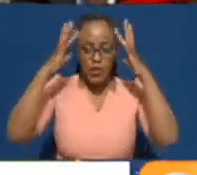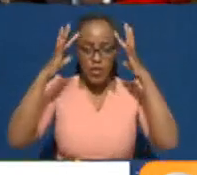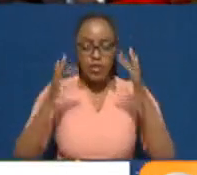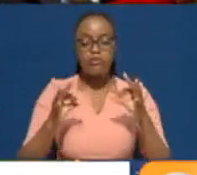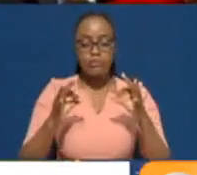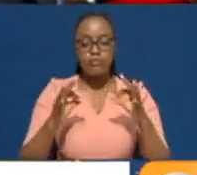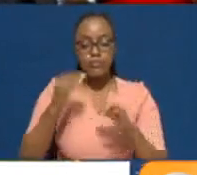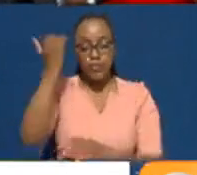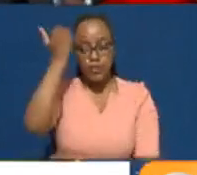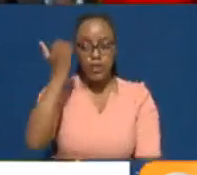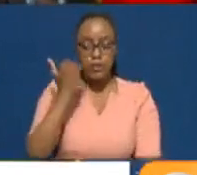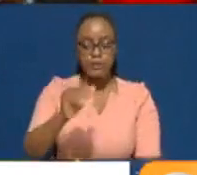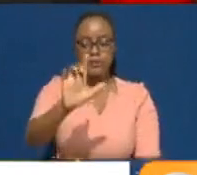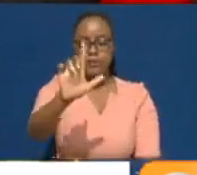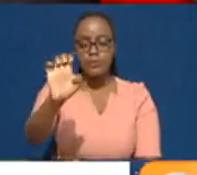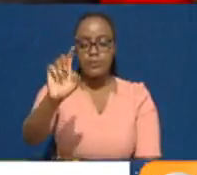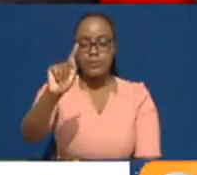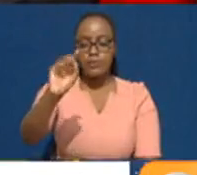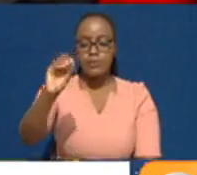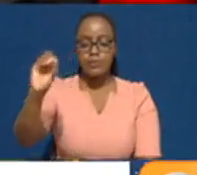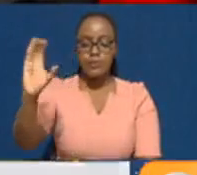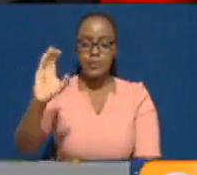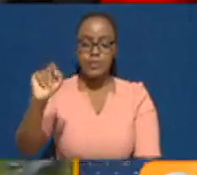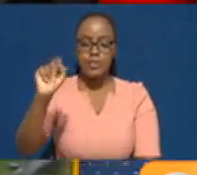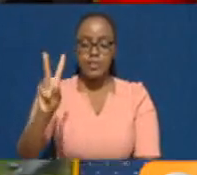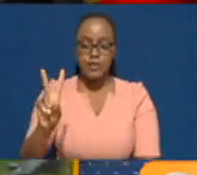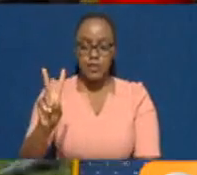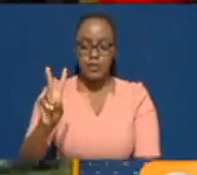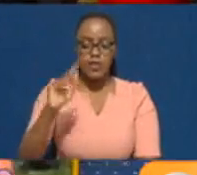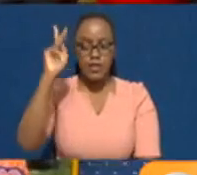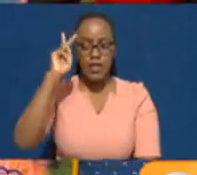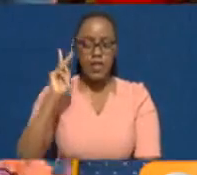uamuzi wa mahakama. Stephen Letoro, Ninga ya Citizen, Karen.